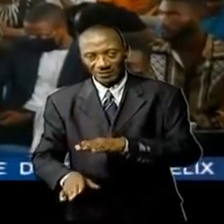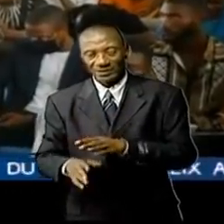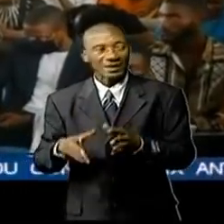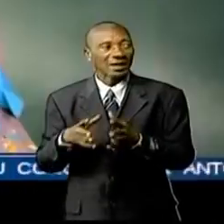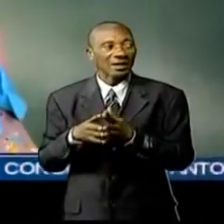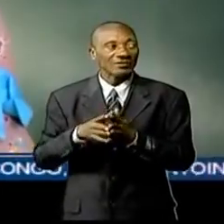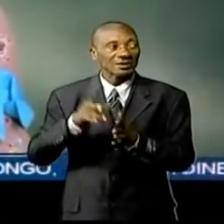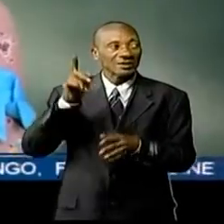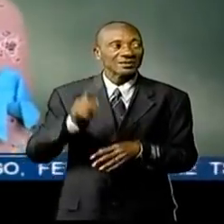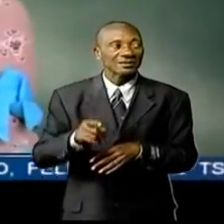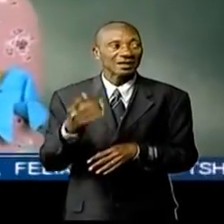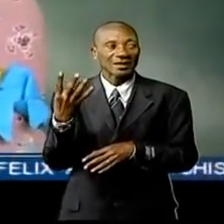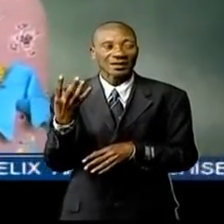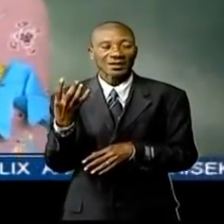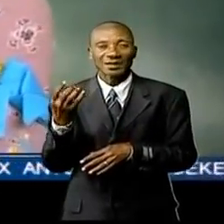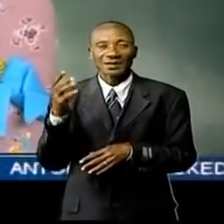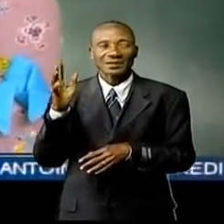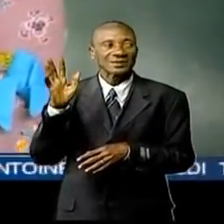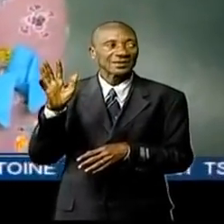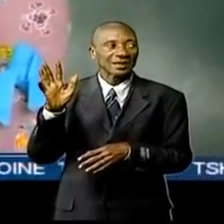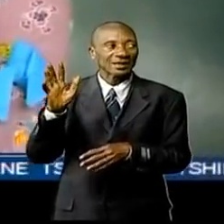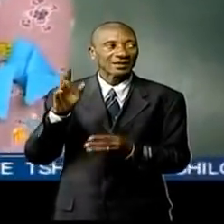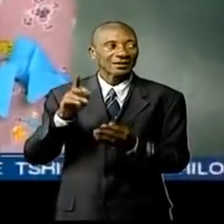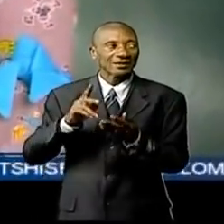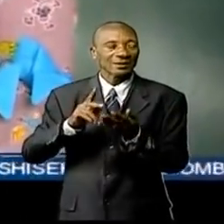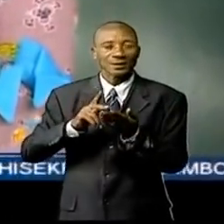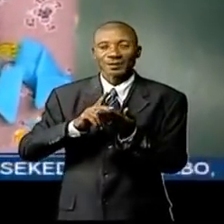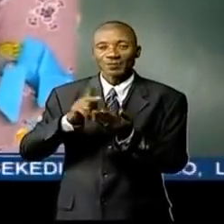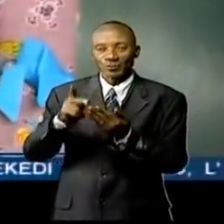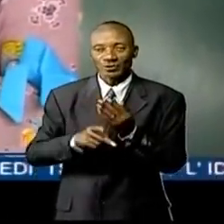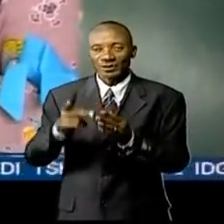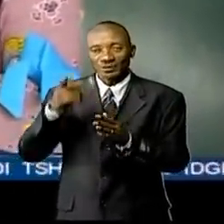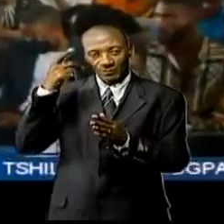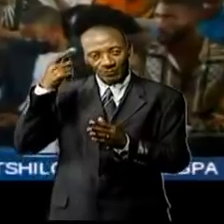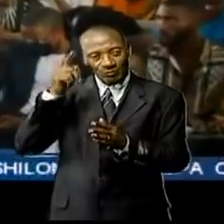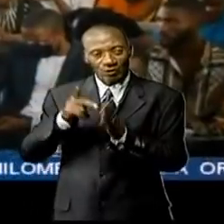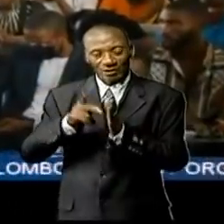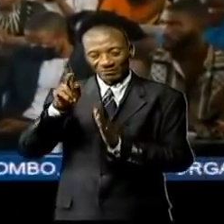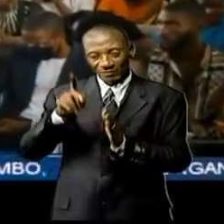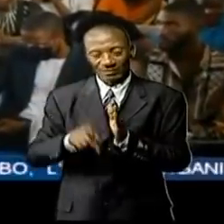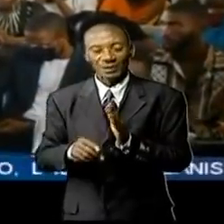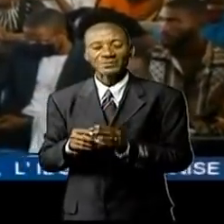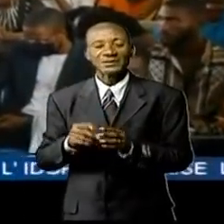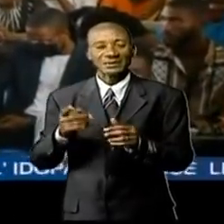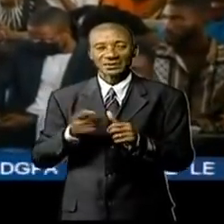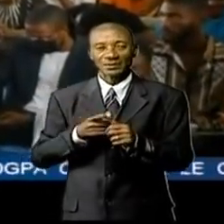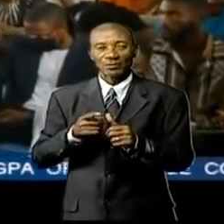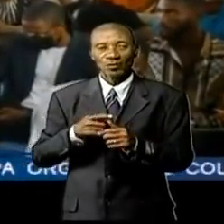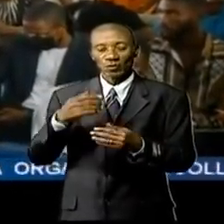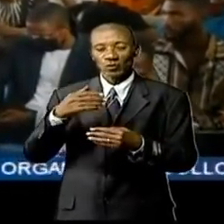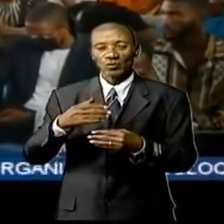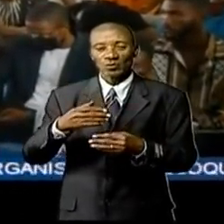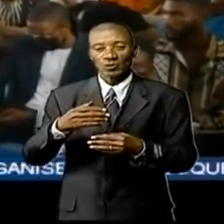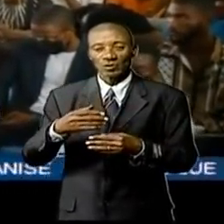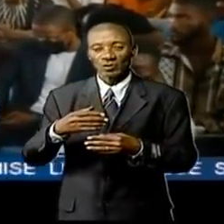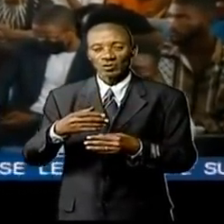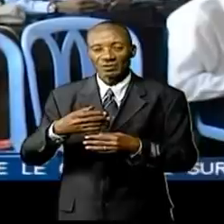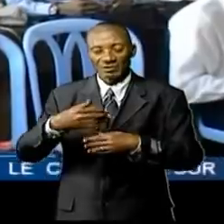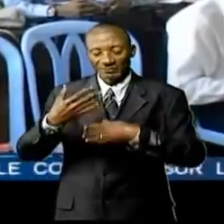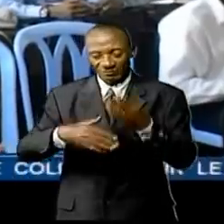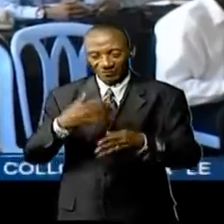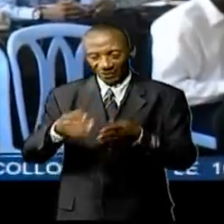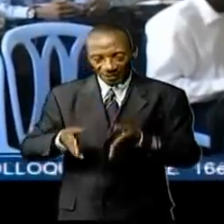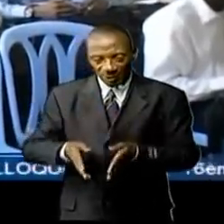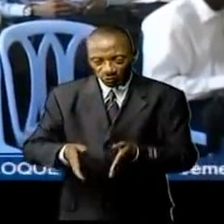RDC. Ce programme, qui prévoit notamment la construction des routes de desserte agricole, l'aménagement des centres